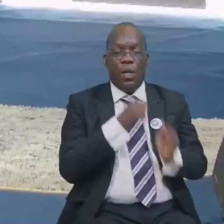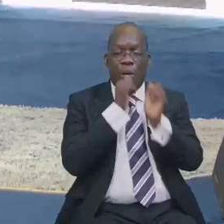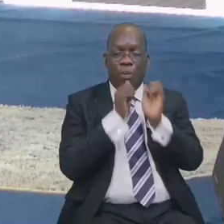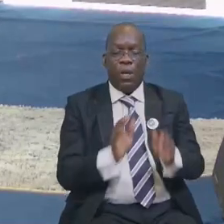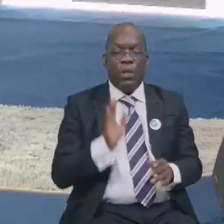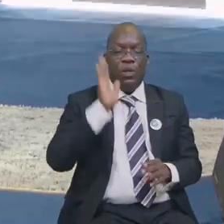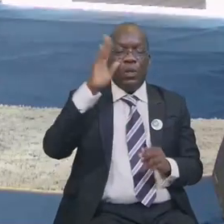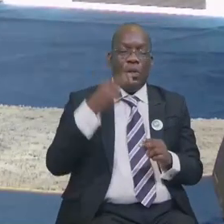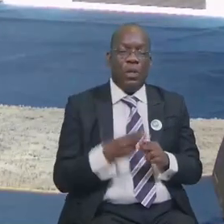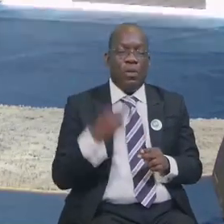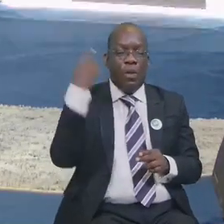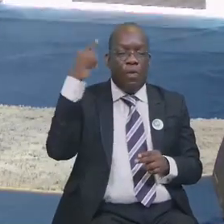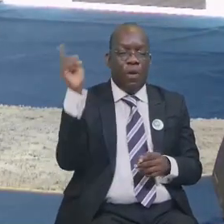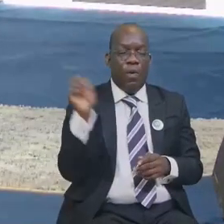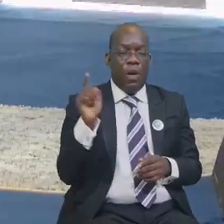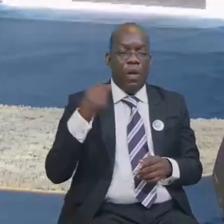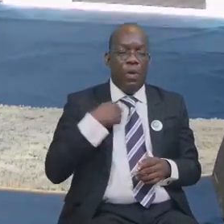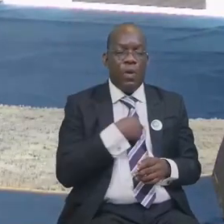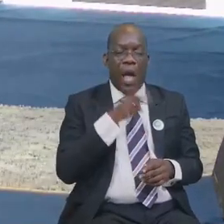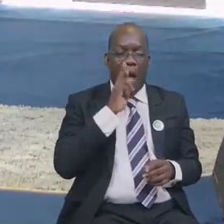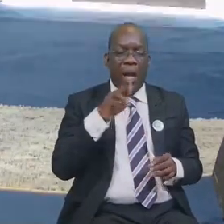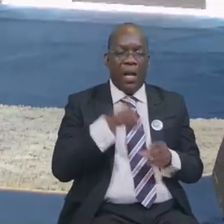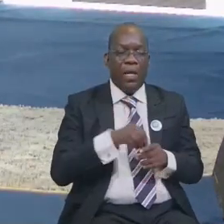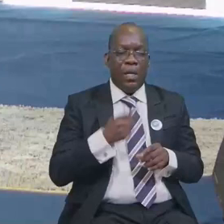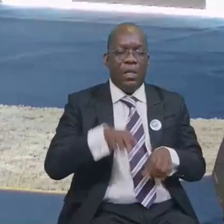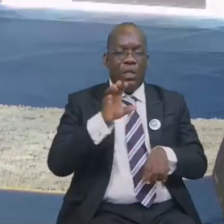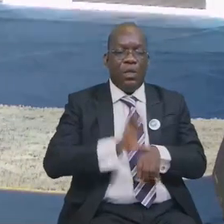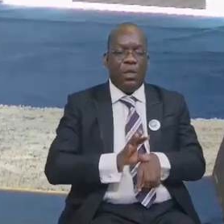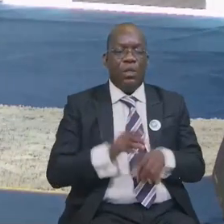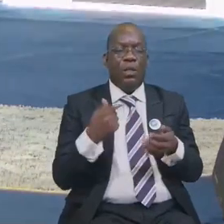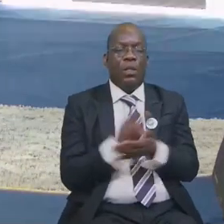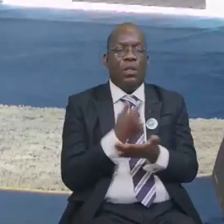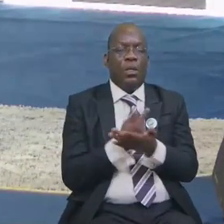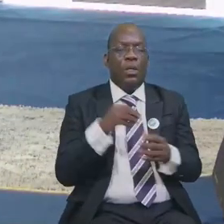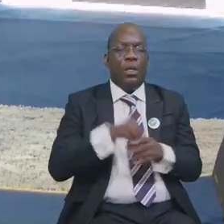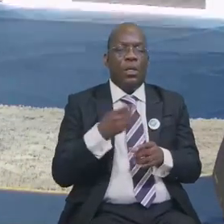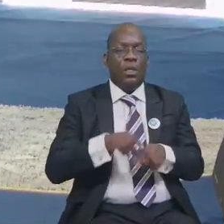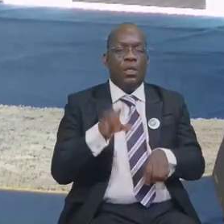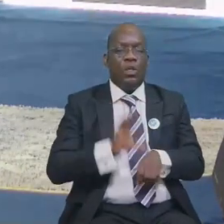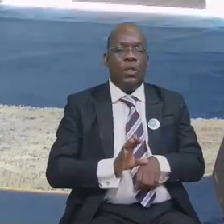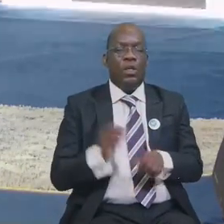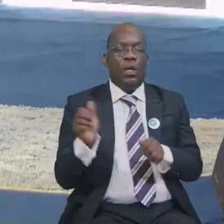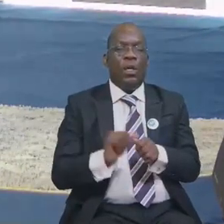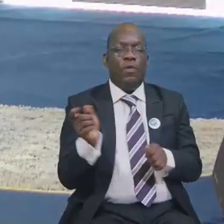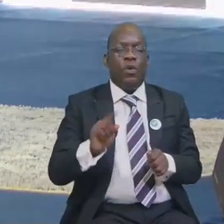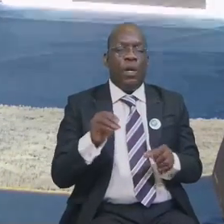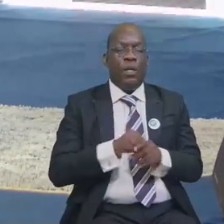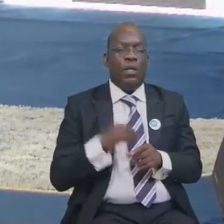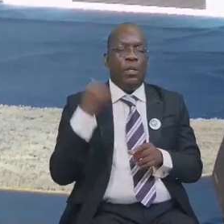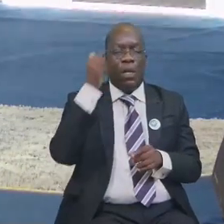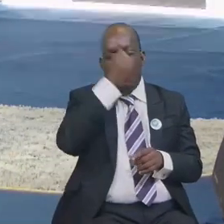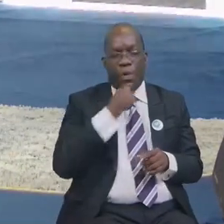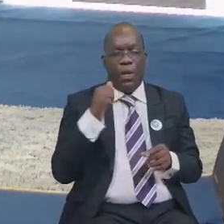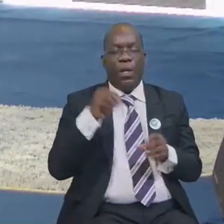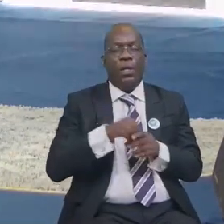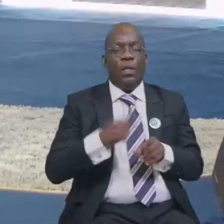Dans l'église du Ghana. Dans l'église d'Afrique. Dans l'église partout dans le